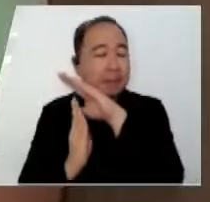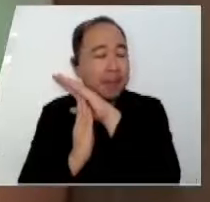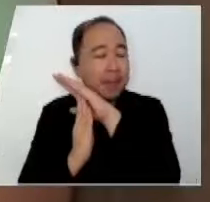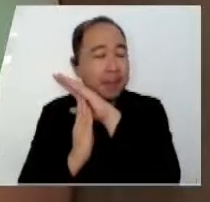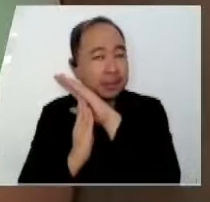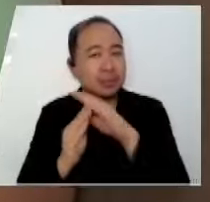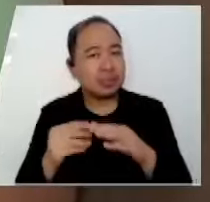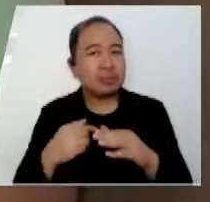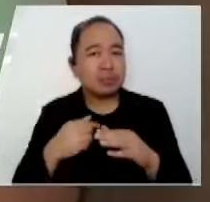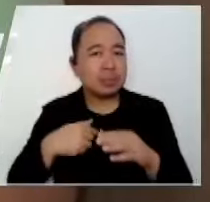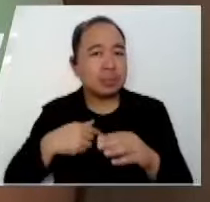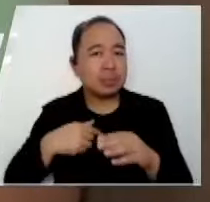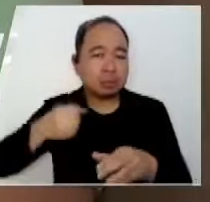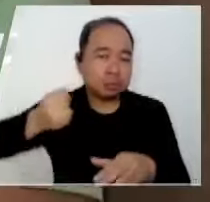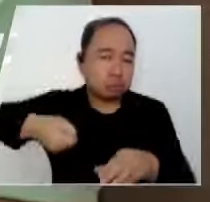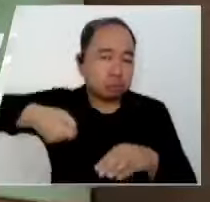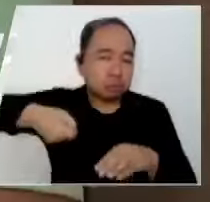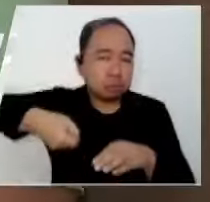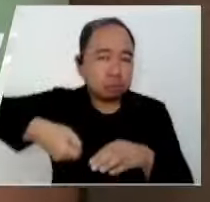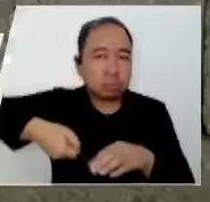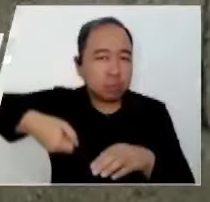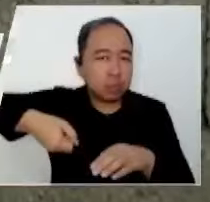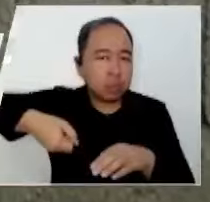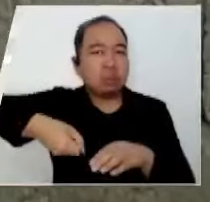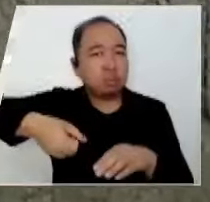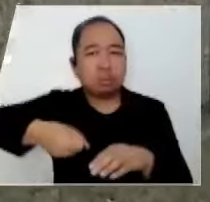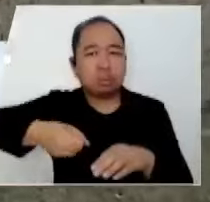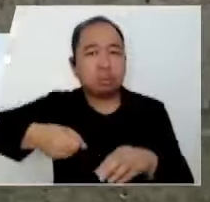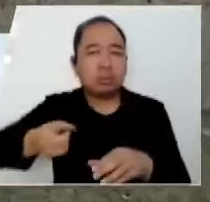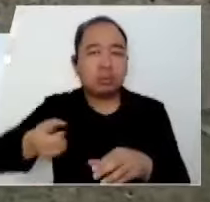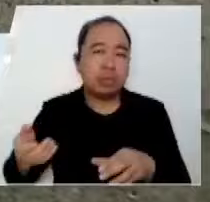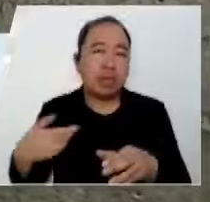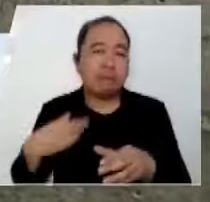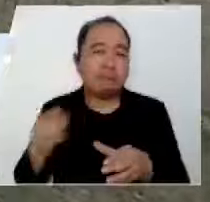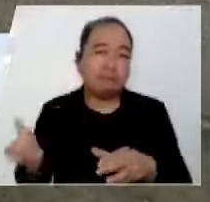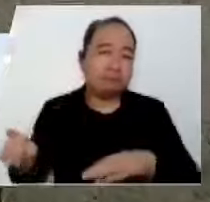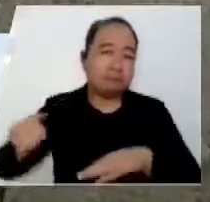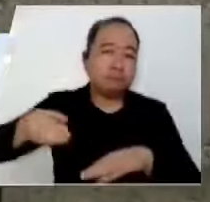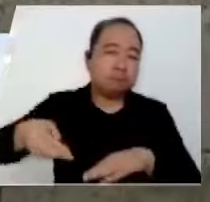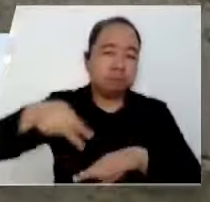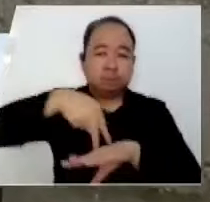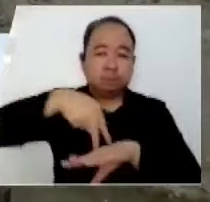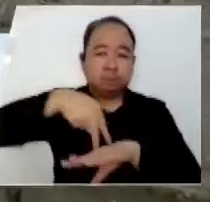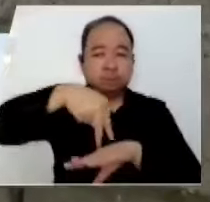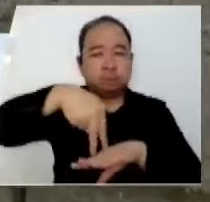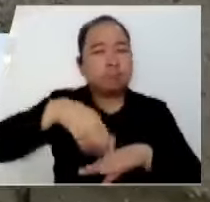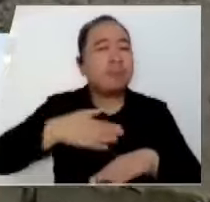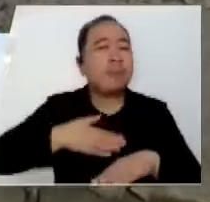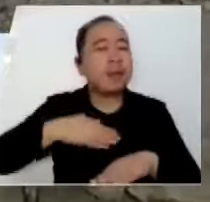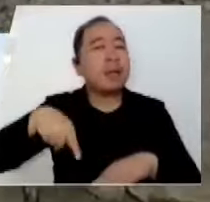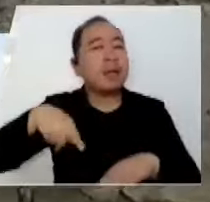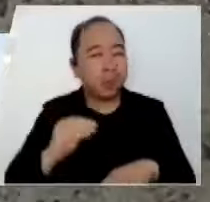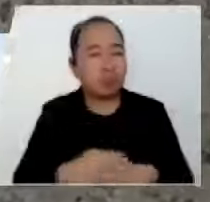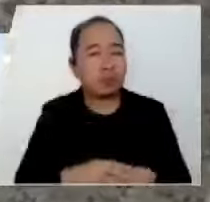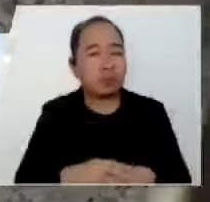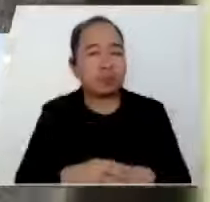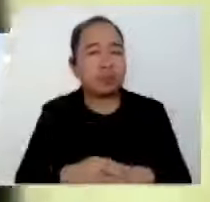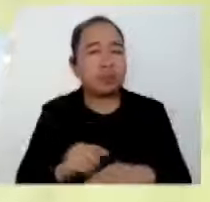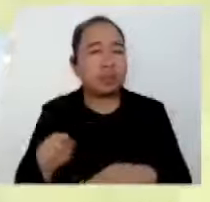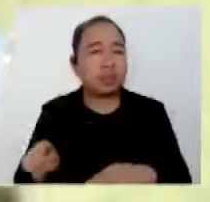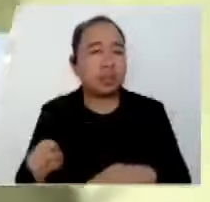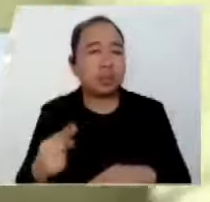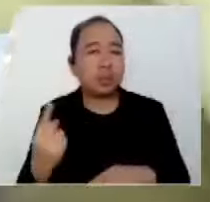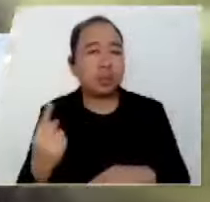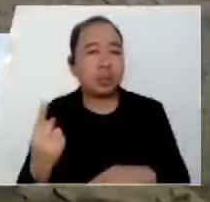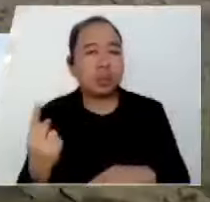karga ko yung mga apo ko. Kasi palabas ko doon. Di kaya ni Shirley, wala na raw nagawa si Julieta na naghintay